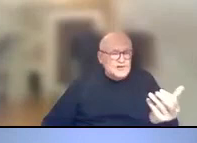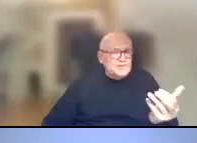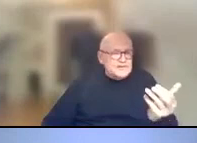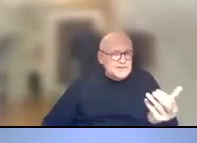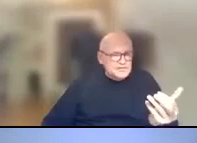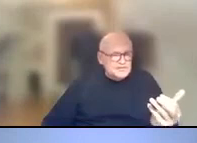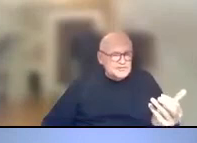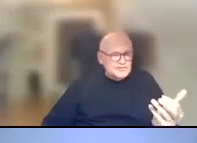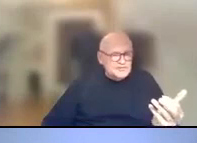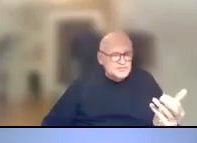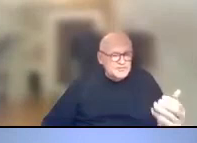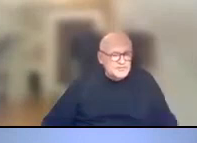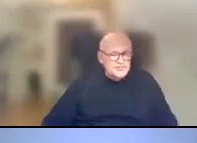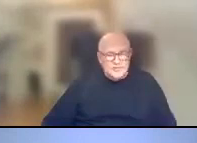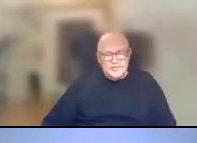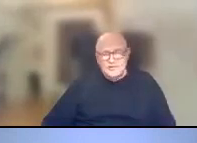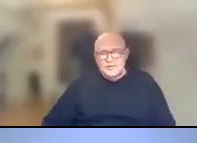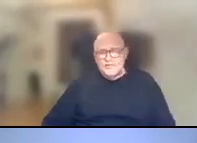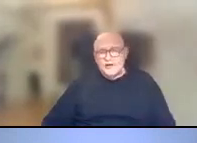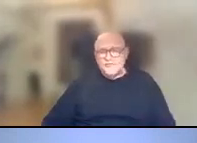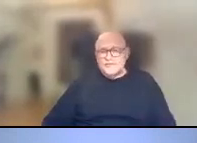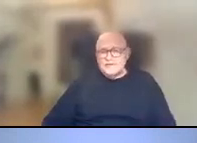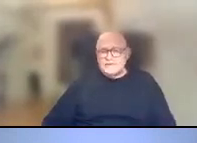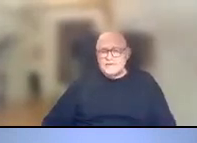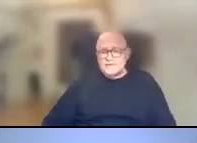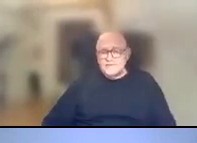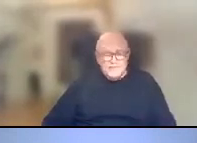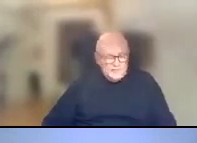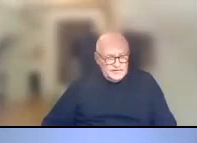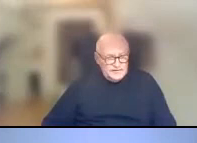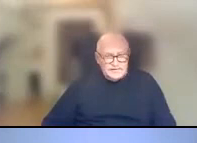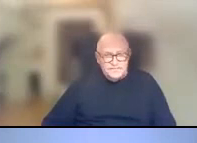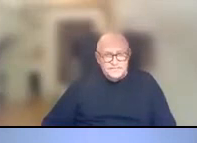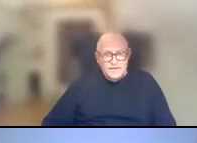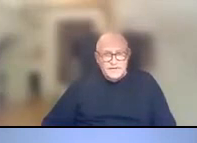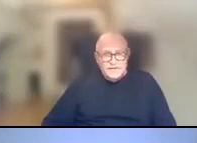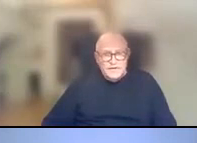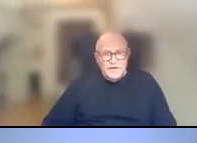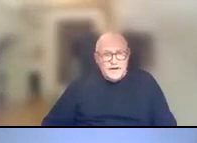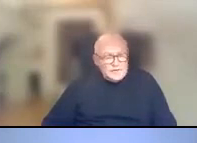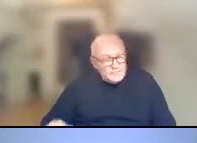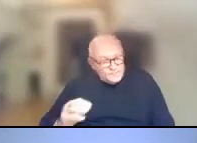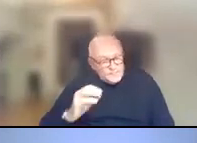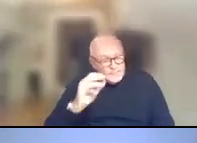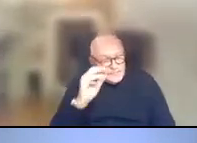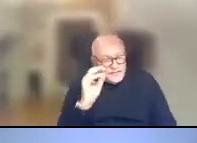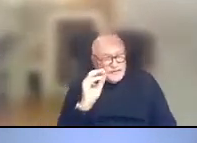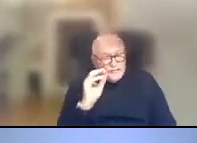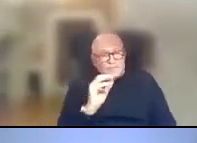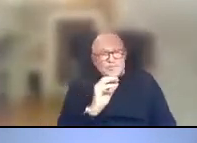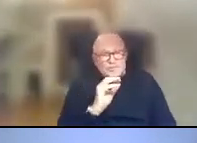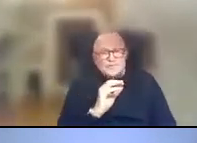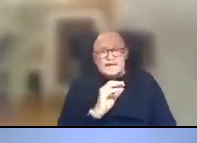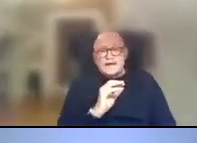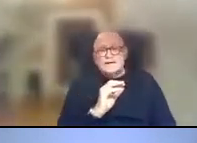zuzutrauen, dass er Menschen tötet? Und dazu noch, wenn er ein Vorgesetzter Kollege ist. Also,